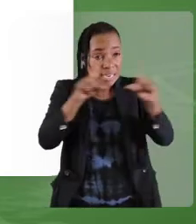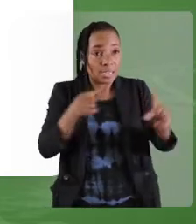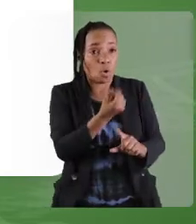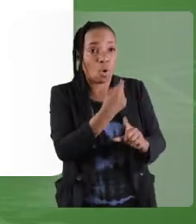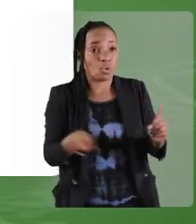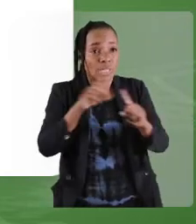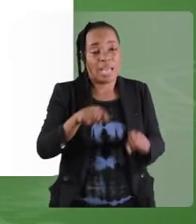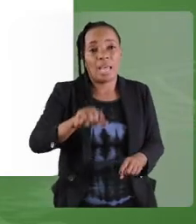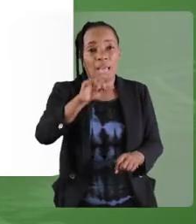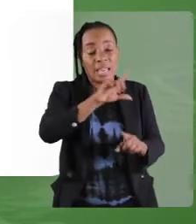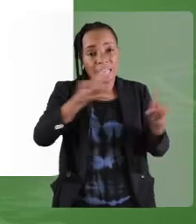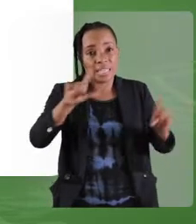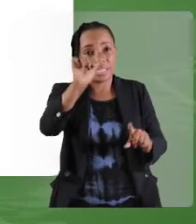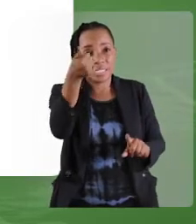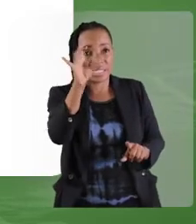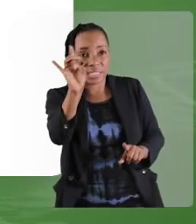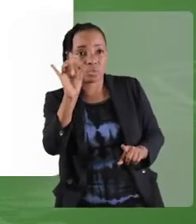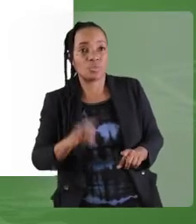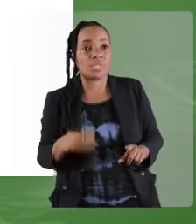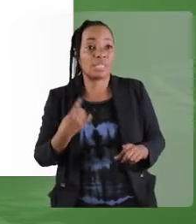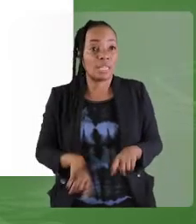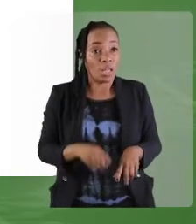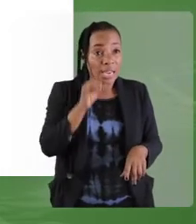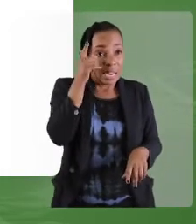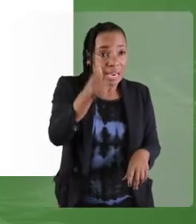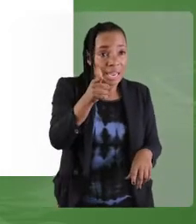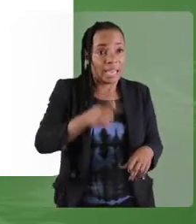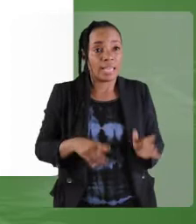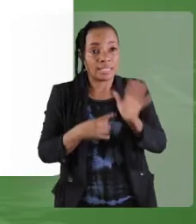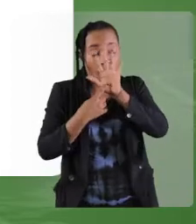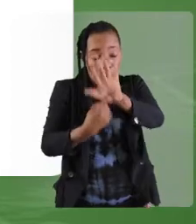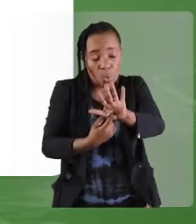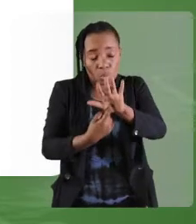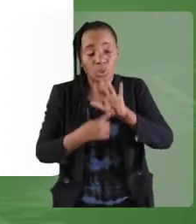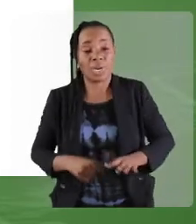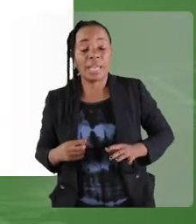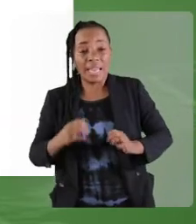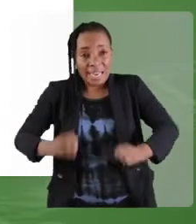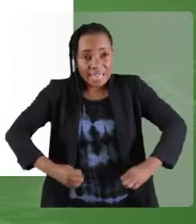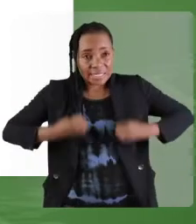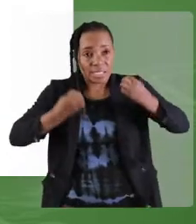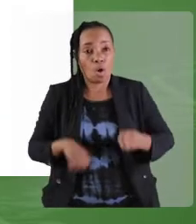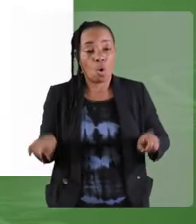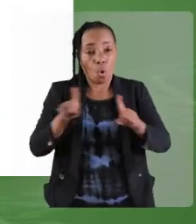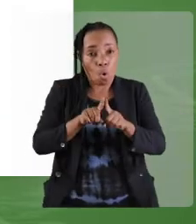rien, comme idée, l'existentialisme comme expression de l'engagement de